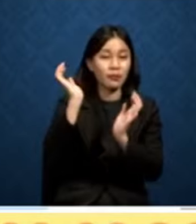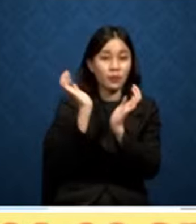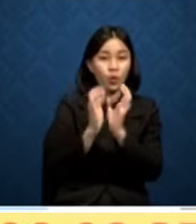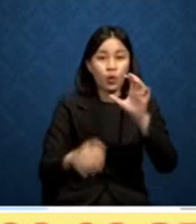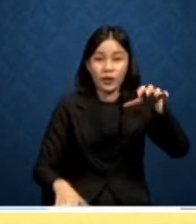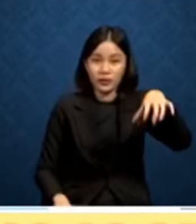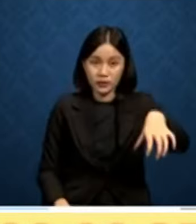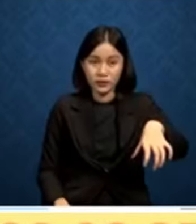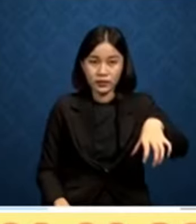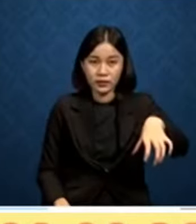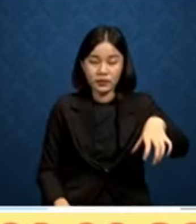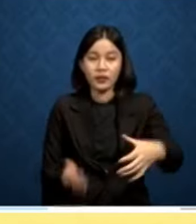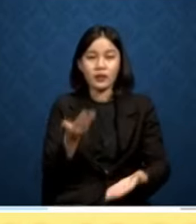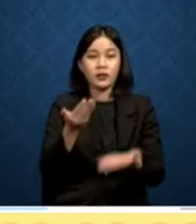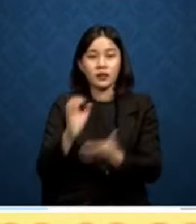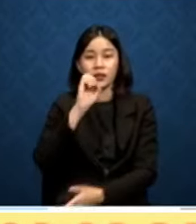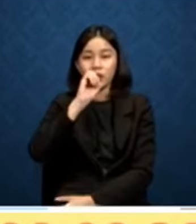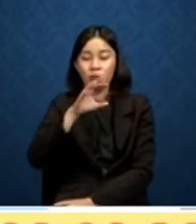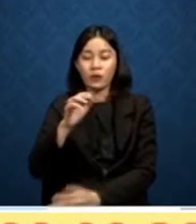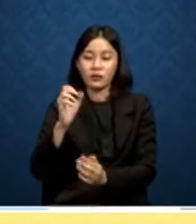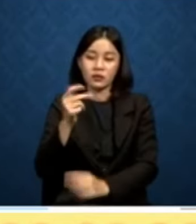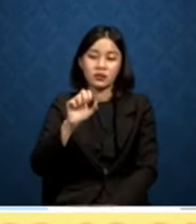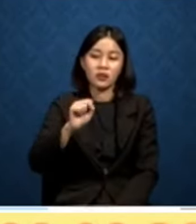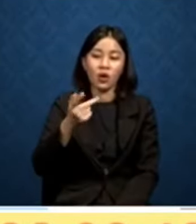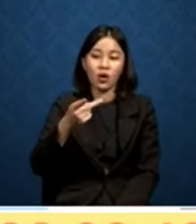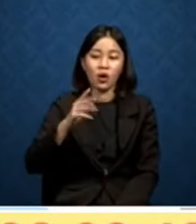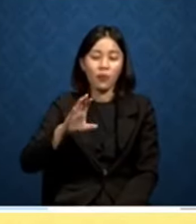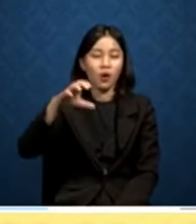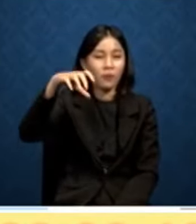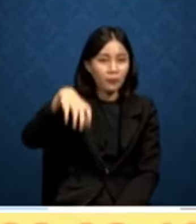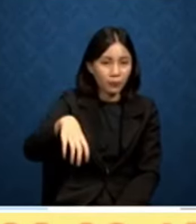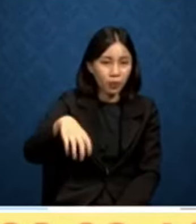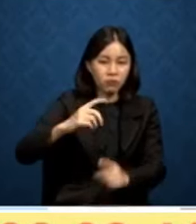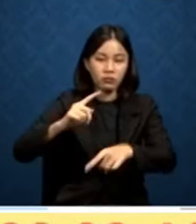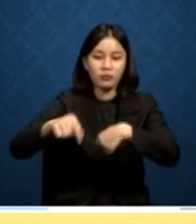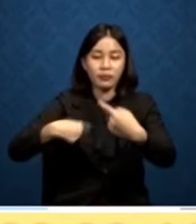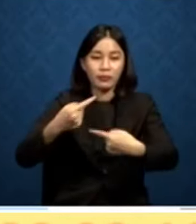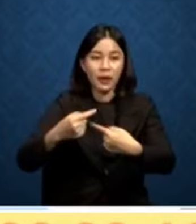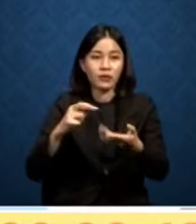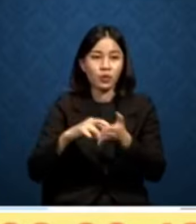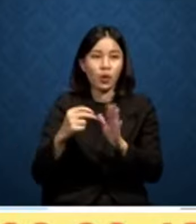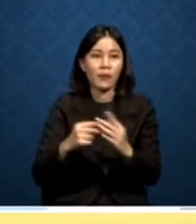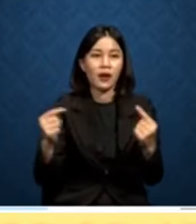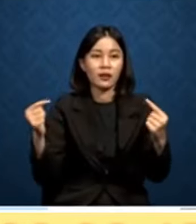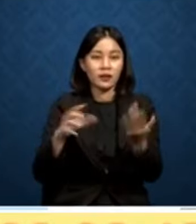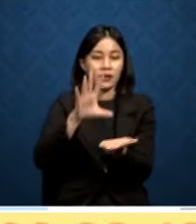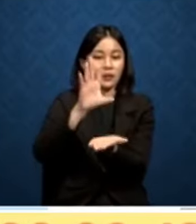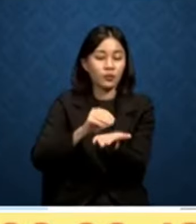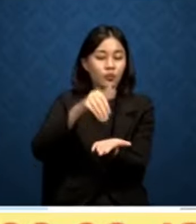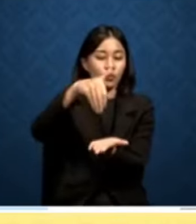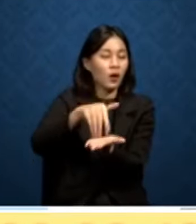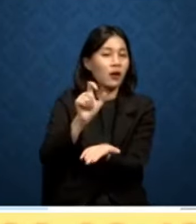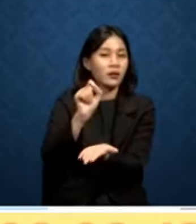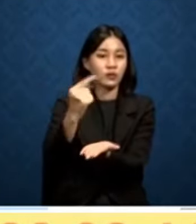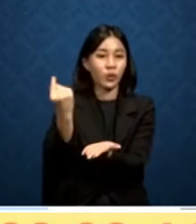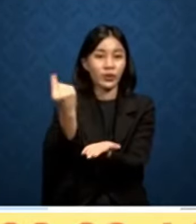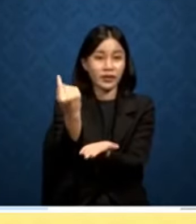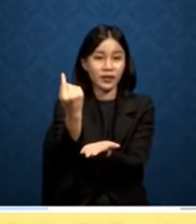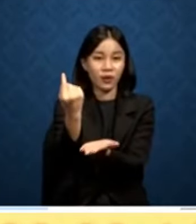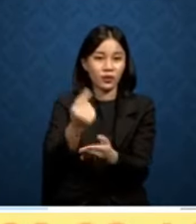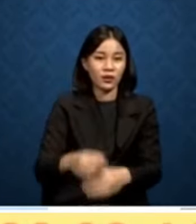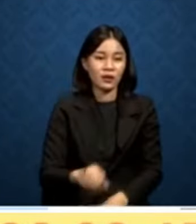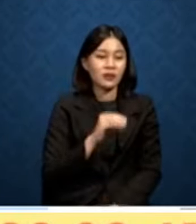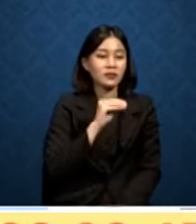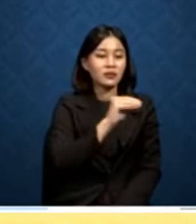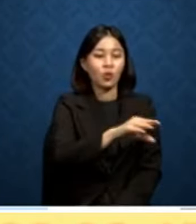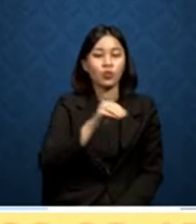สถานที่ตำรวจ หอไปแ้งที่สอขอบอร หรออะไรเนี่ยขอให้มันเข้า Data Center มาเลยแล้วก็ Alert ไปถึงทุกหนวย